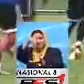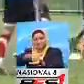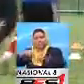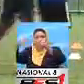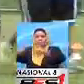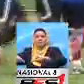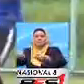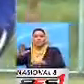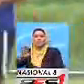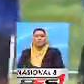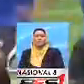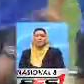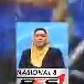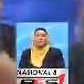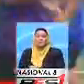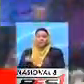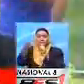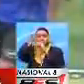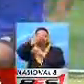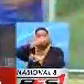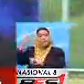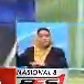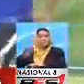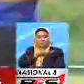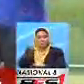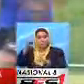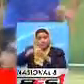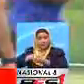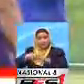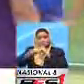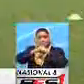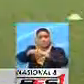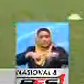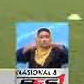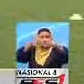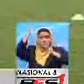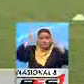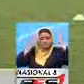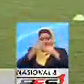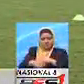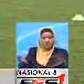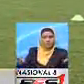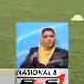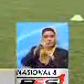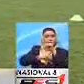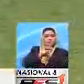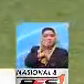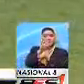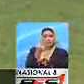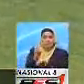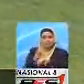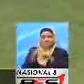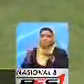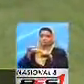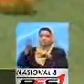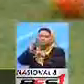lawan ini merupakan pencapaian terbaik mereka dalam kempen piala Malaysia selepas melakukannya pada 2011 tinjauan RTM pada sesi